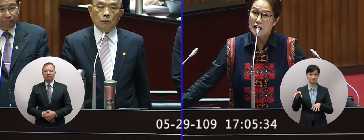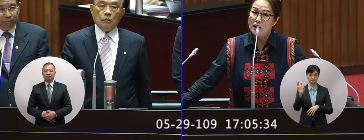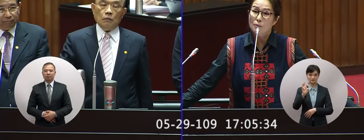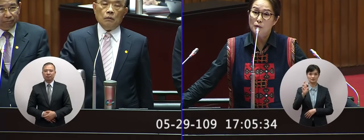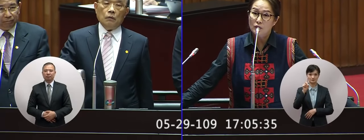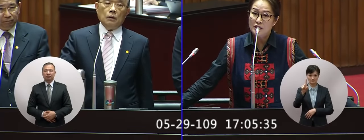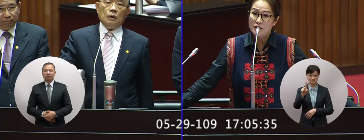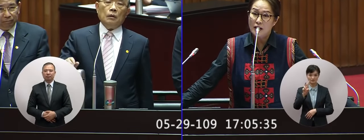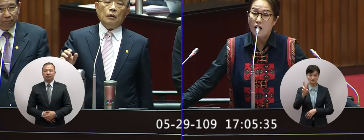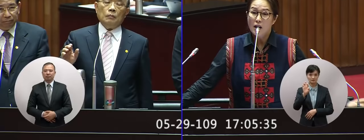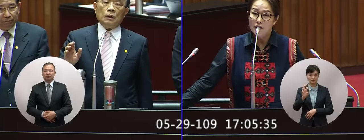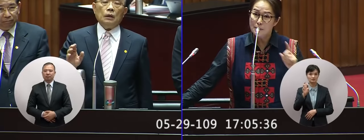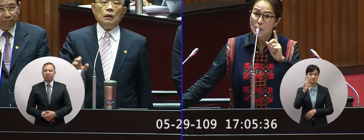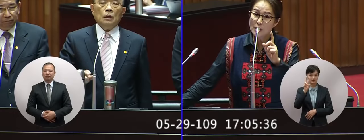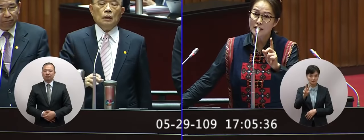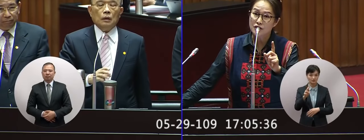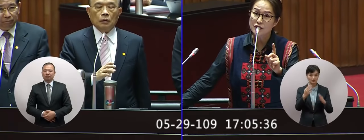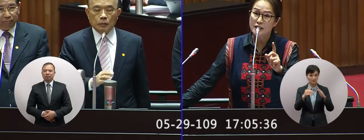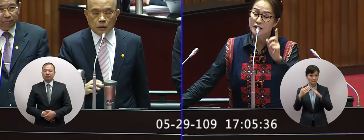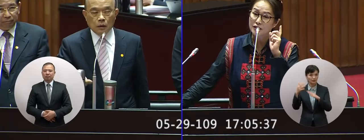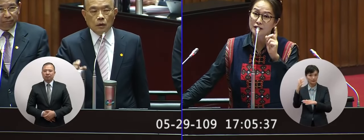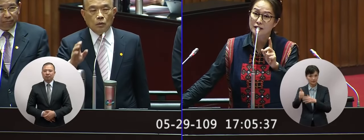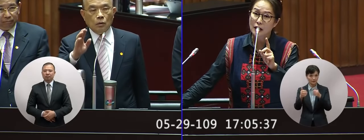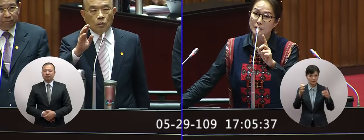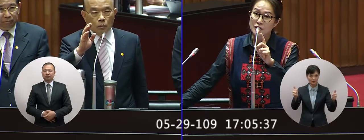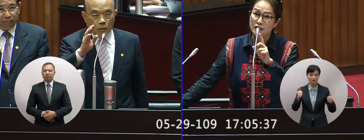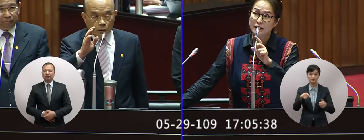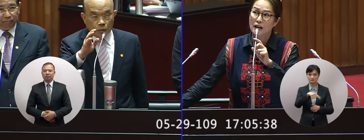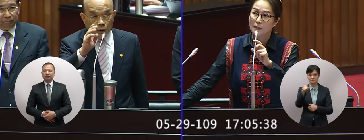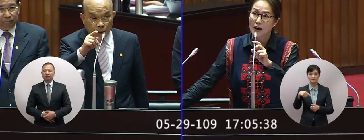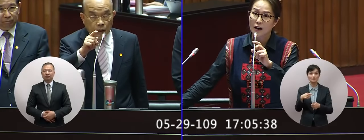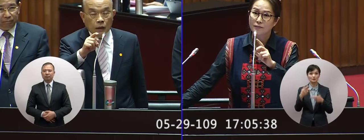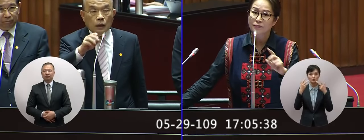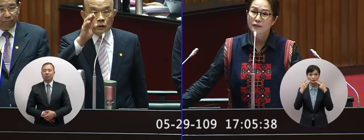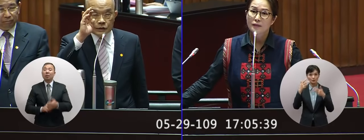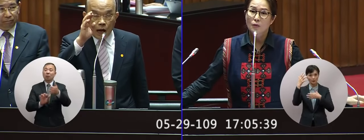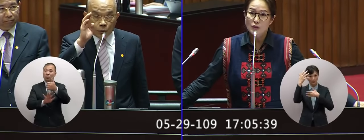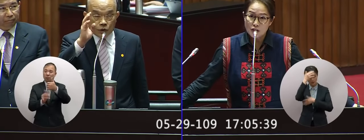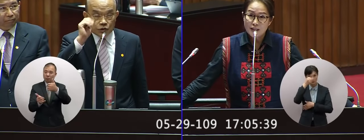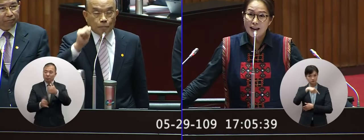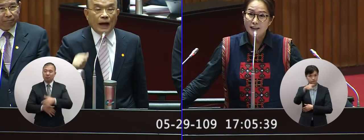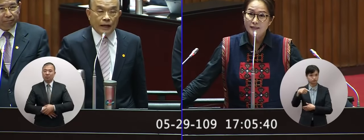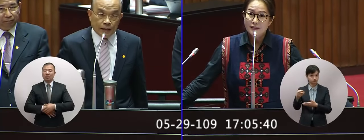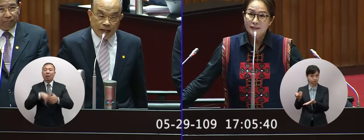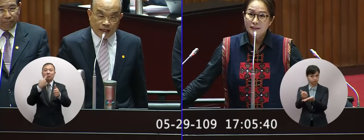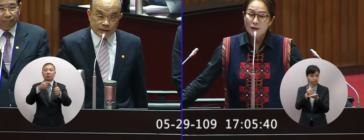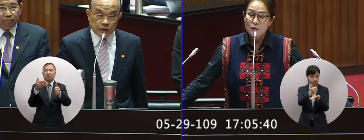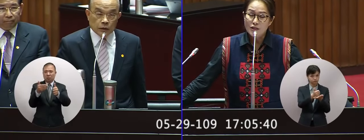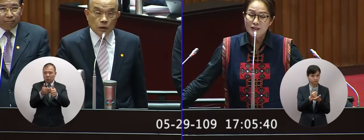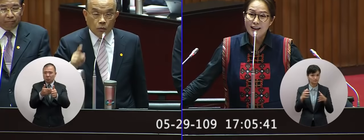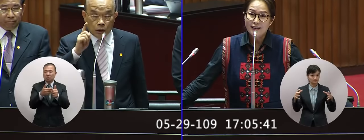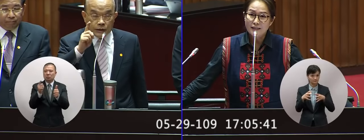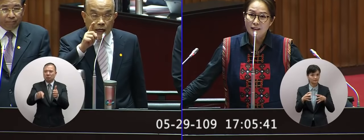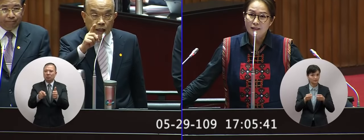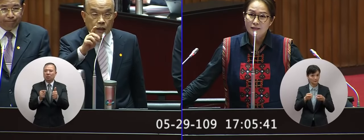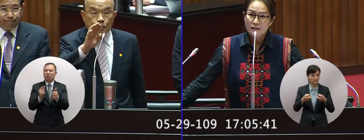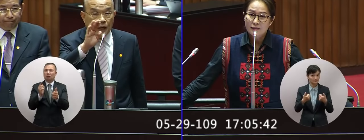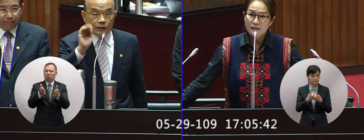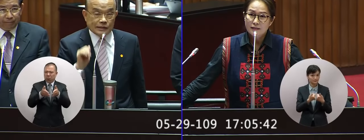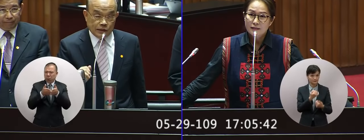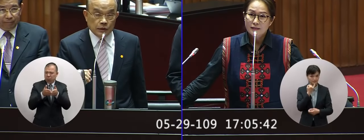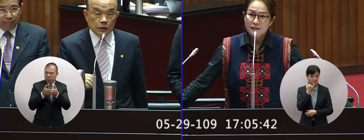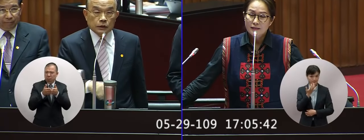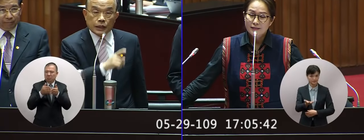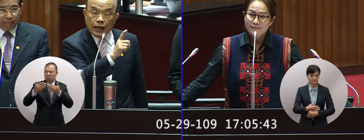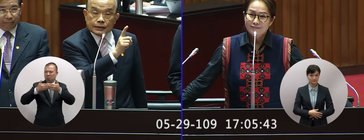学的校长，还有部落的耆老，您拨一点时间也听听他们的声音，好不好？ 教育是百年大计， 我期待您 的，我建议你